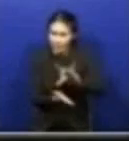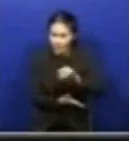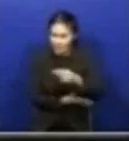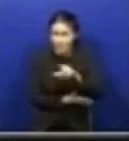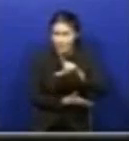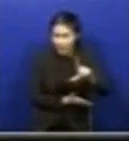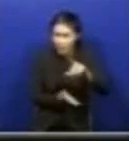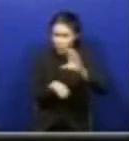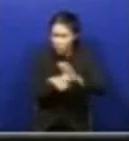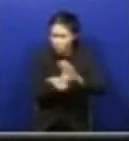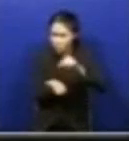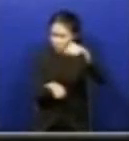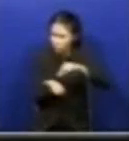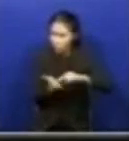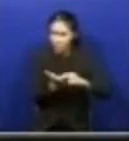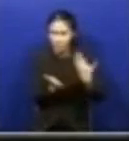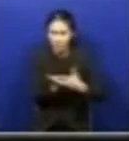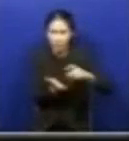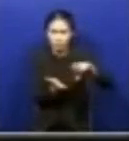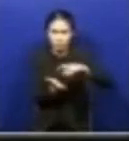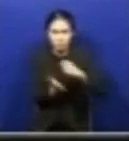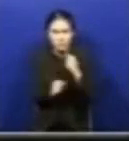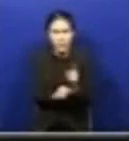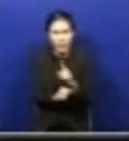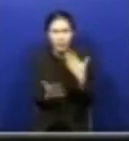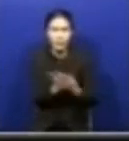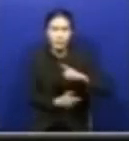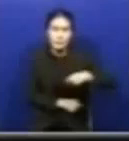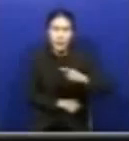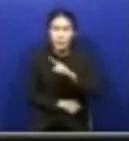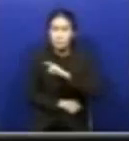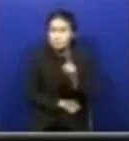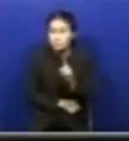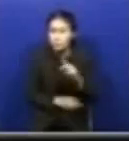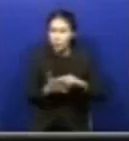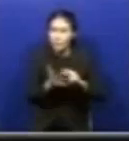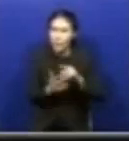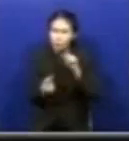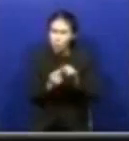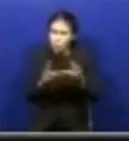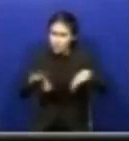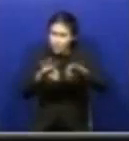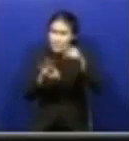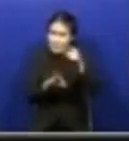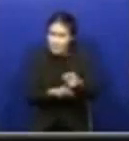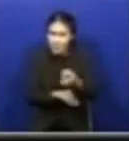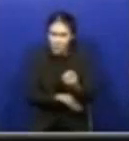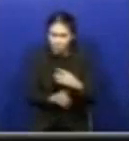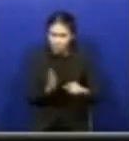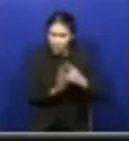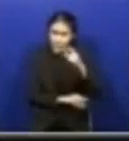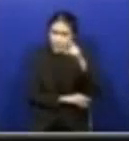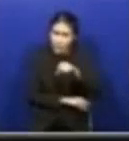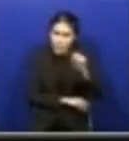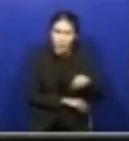ครงการงบประมาณที่โอนกลับไปเนี่ยไปทำอะไรบ้างใช้ในสิ่งที่เป็นภารกิจจำเป็นจริงๆหรือเปล่าเพราะผมคิ